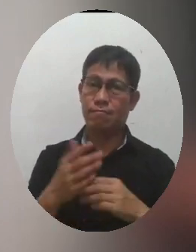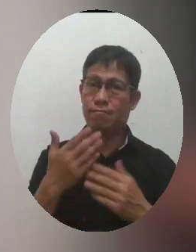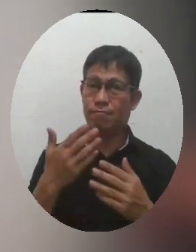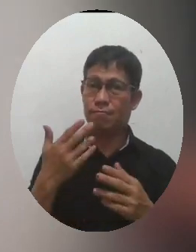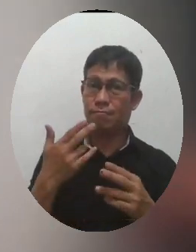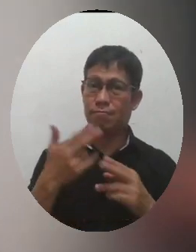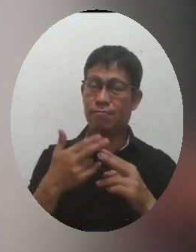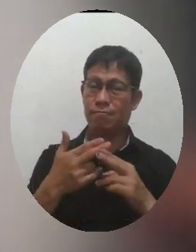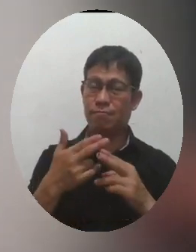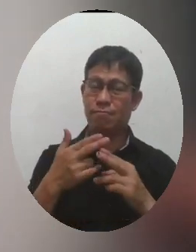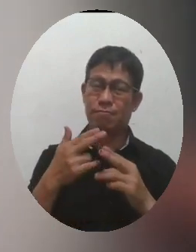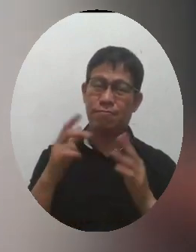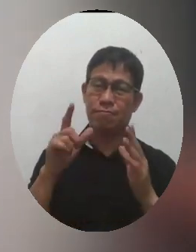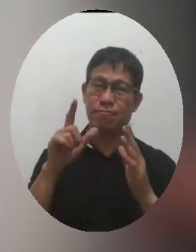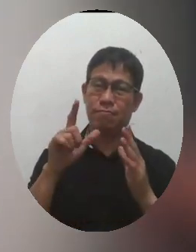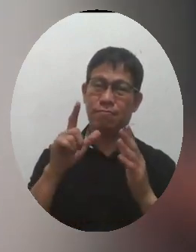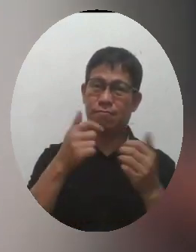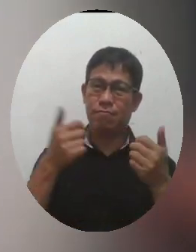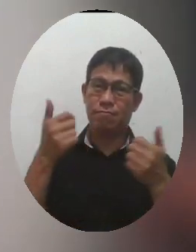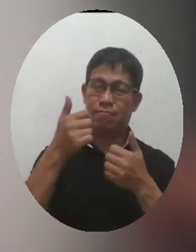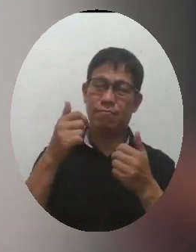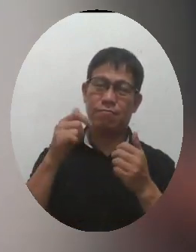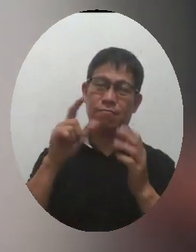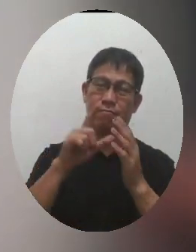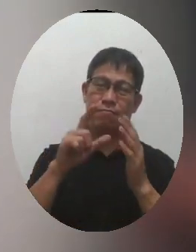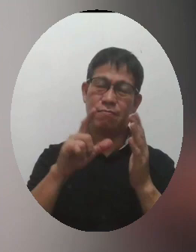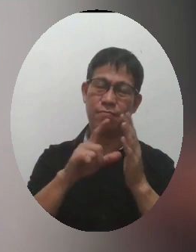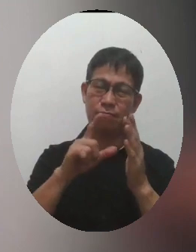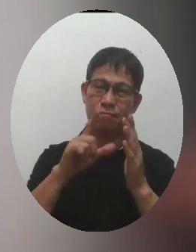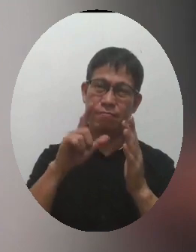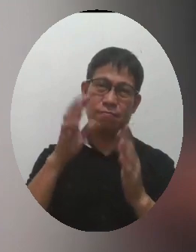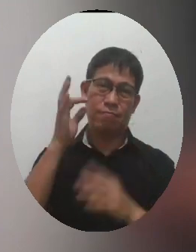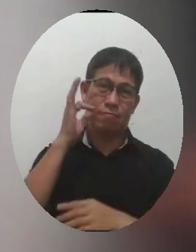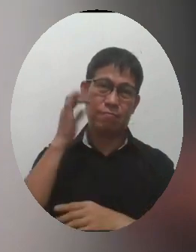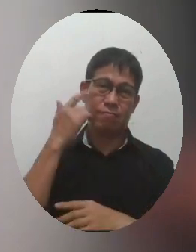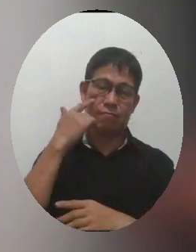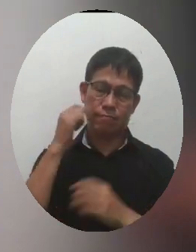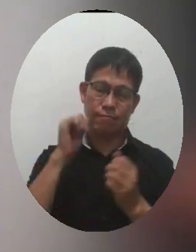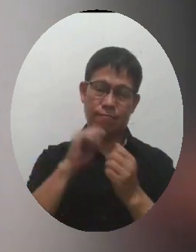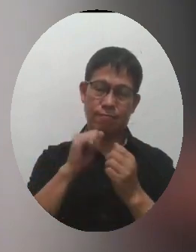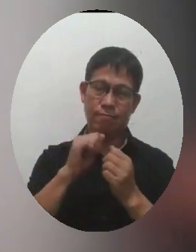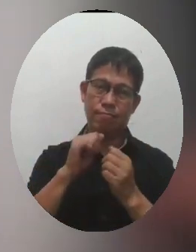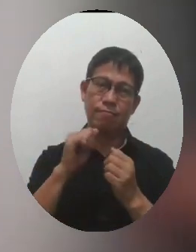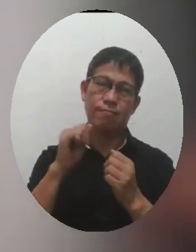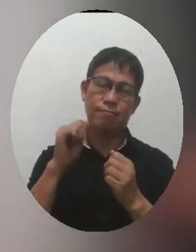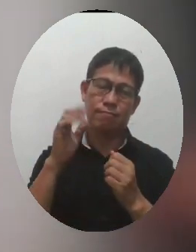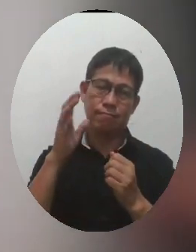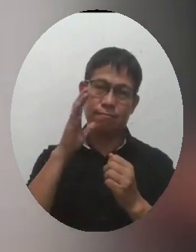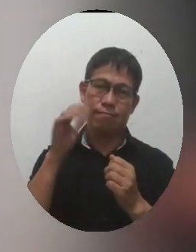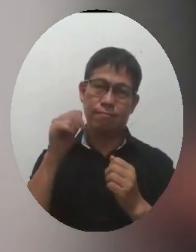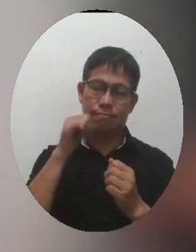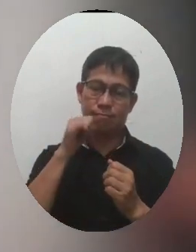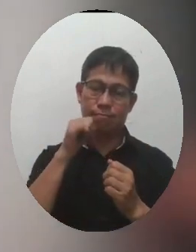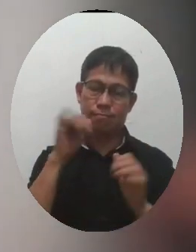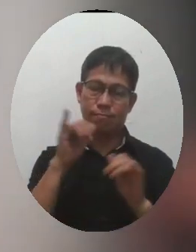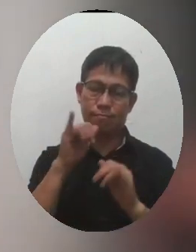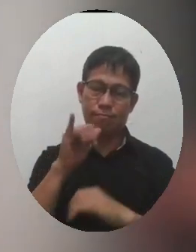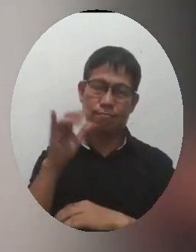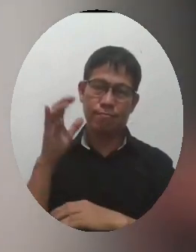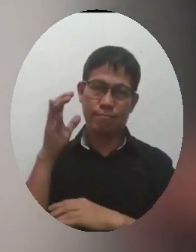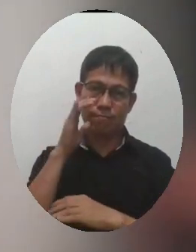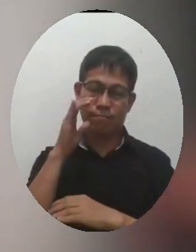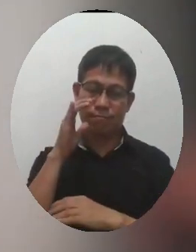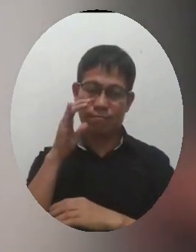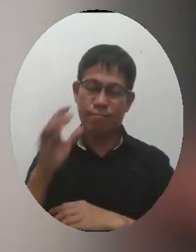ko, Balco Foundation Chairman, si Atty. Felipe Henry Gozon, at ang aking katuwang sa public service, si Connie Angeles at si